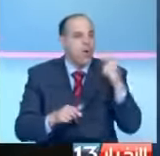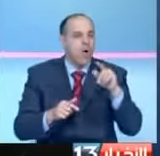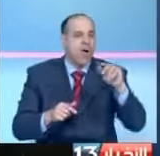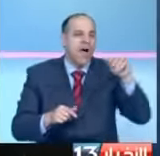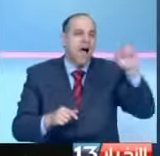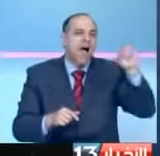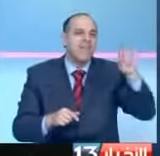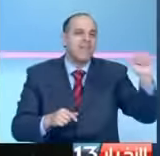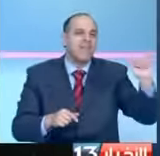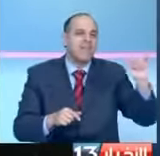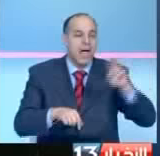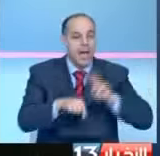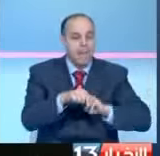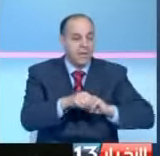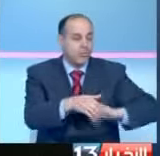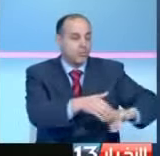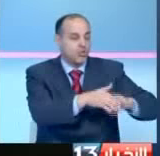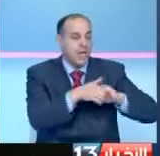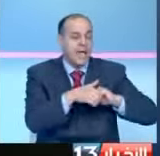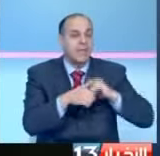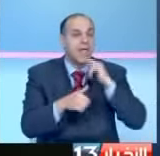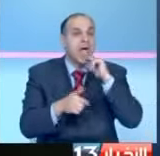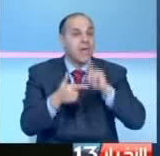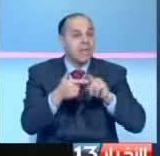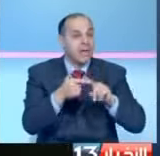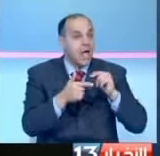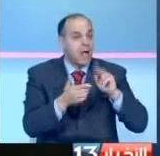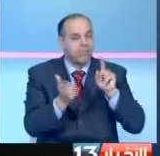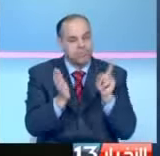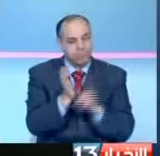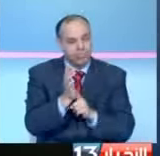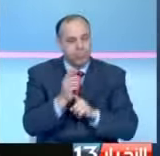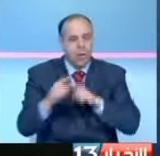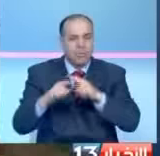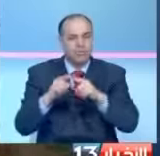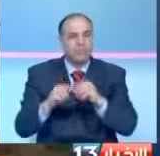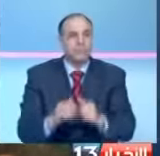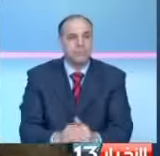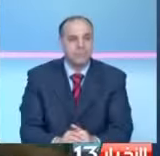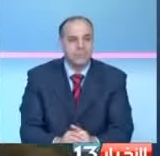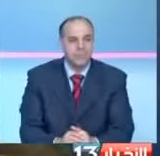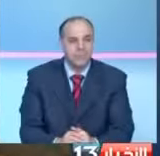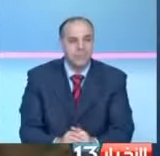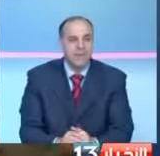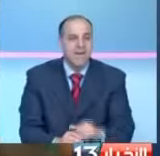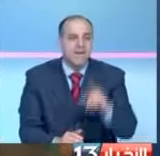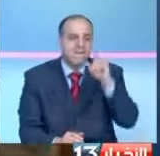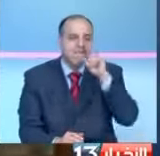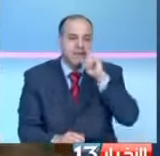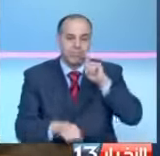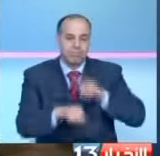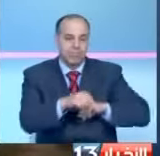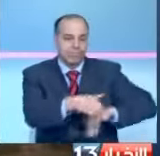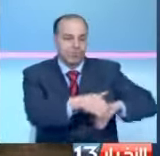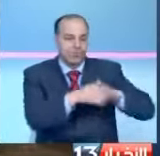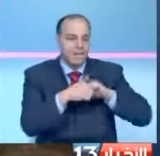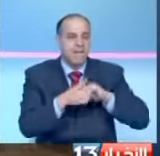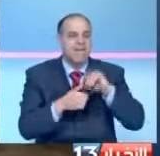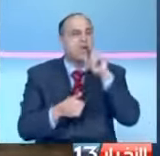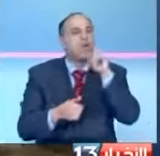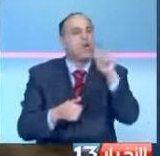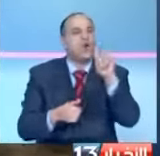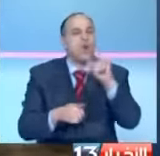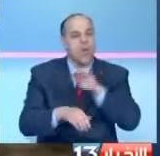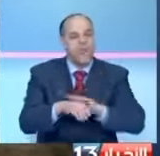وحفيظ حفيظ الأمين العام المساعد مسؤول عن التشريع والنزاعات. منعم عميرة أمين عام مساعد مسؤول عن